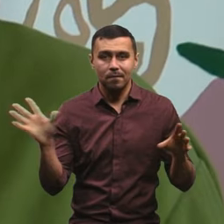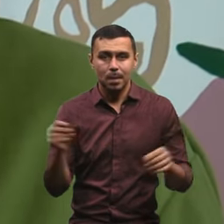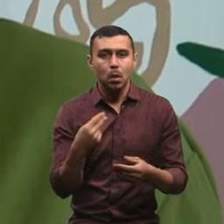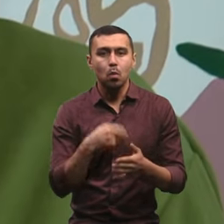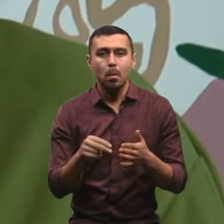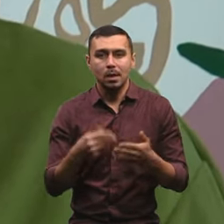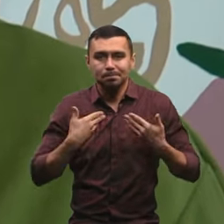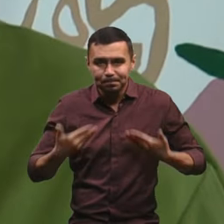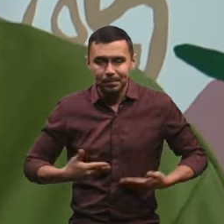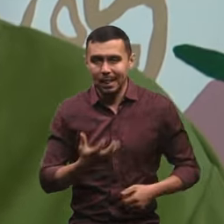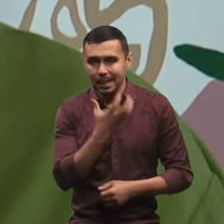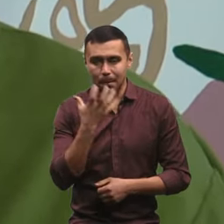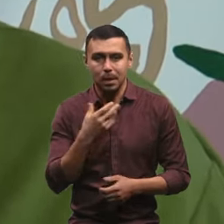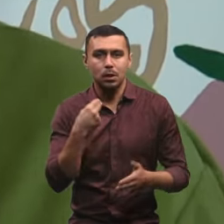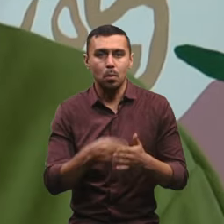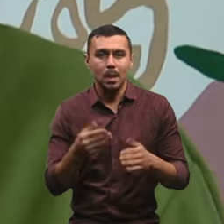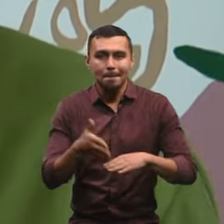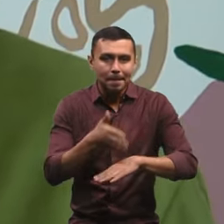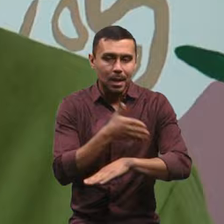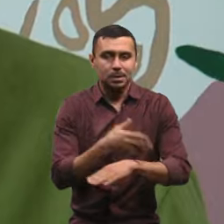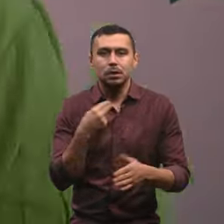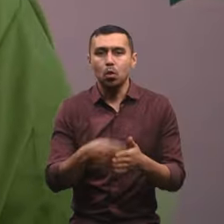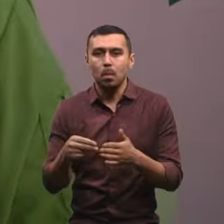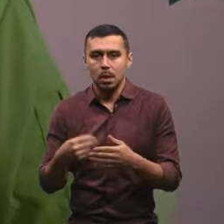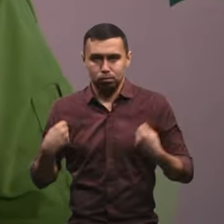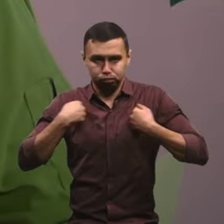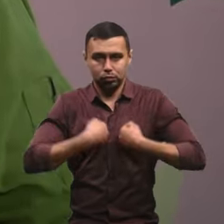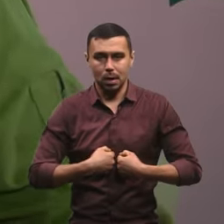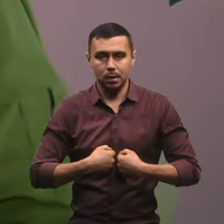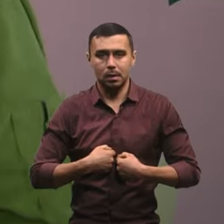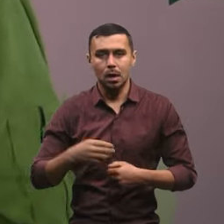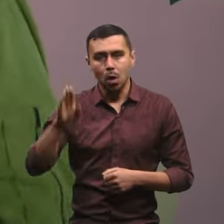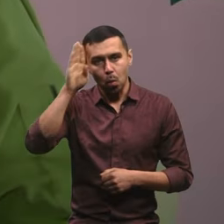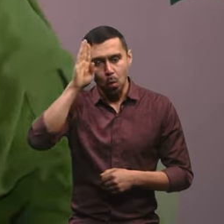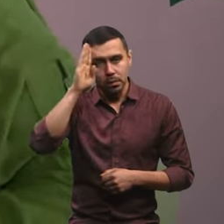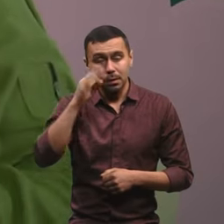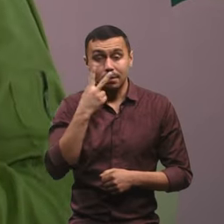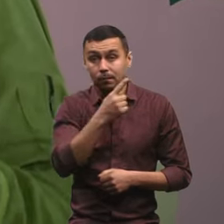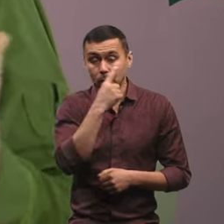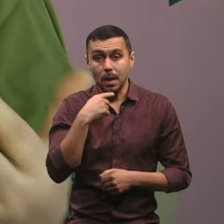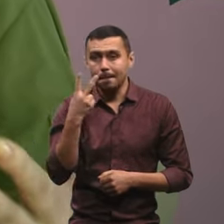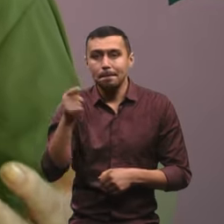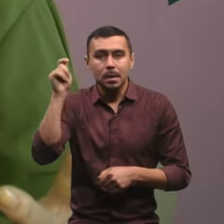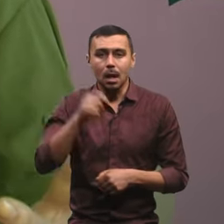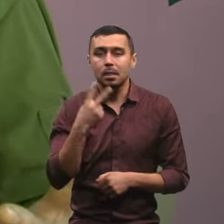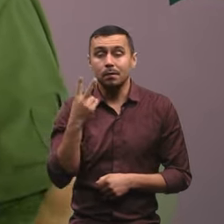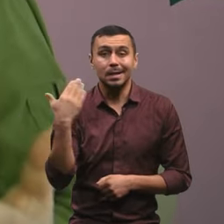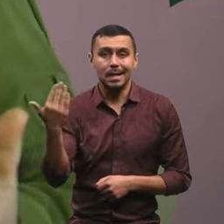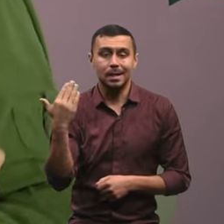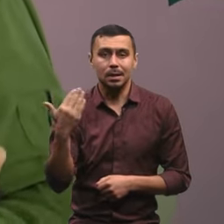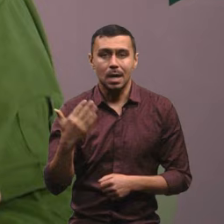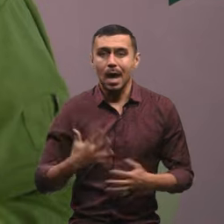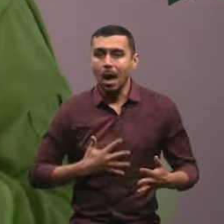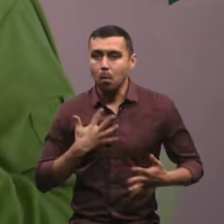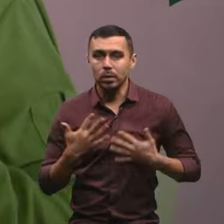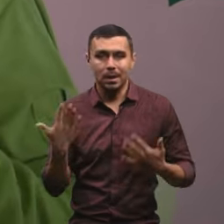фліски, закупили берці, закупили бушлати. Мені очі хлопці, як я приїжджаю, я як дивлюся на їхні емоції,